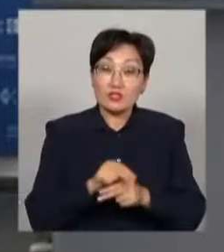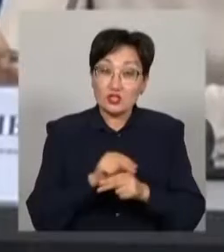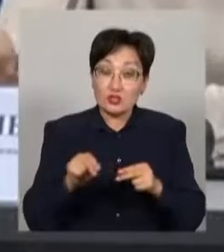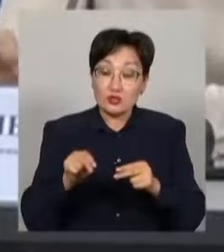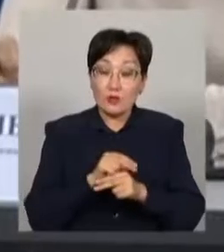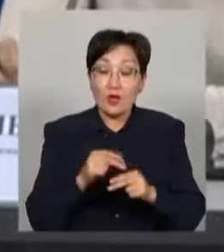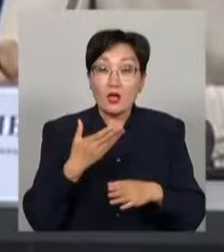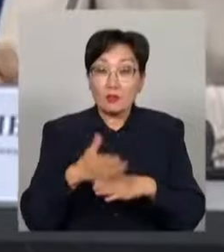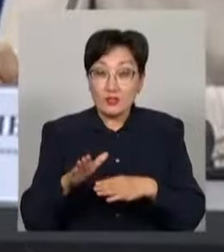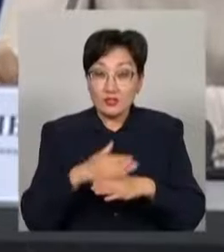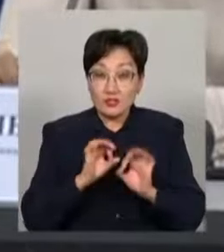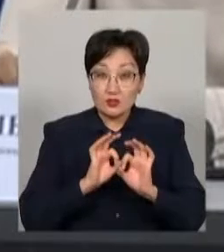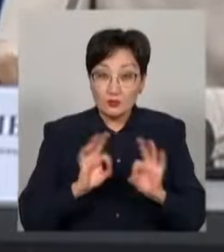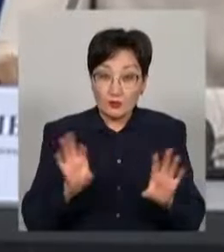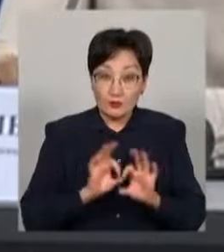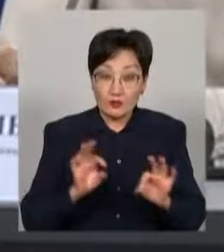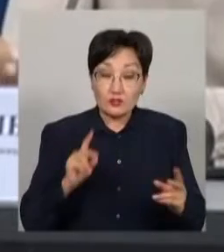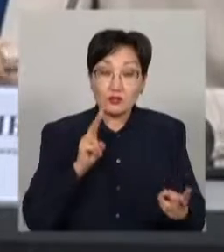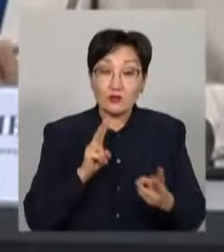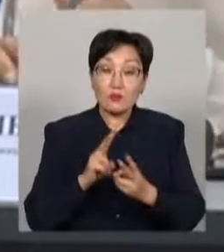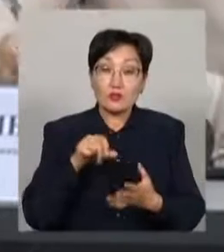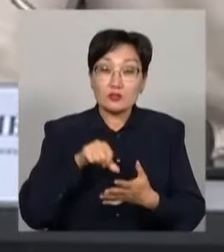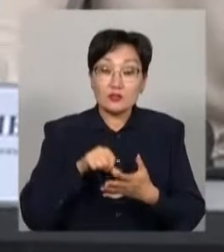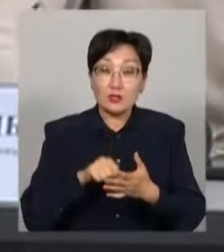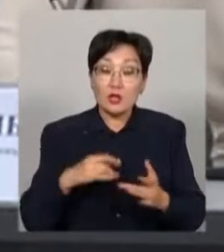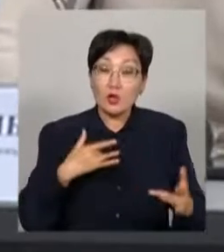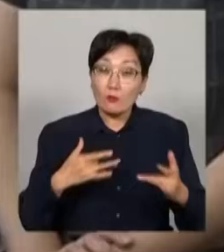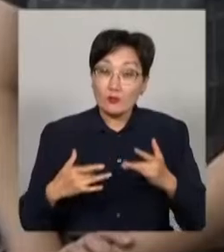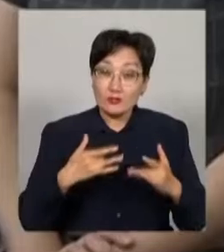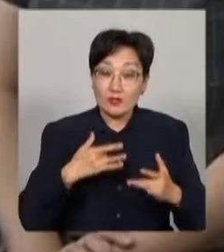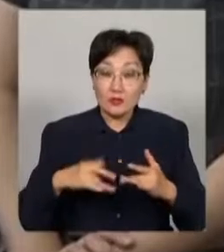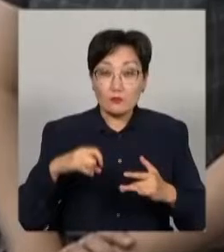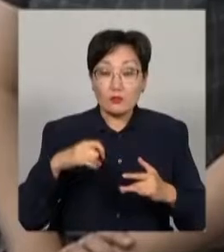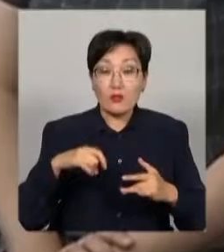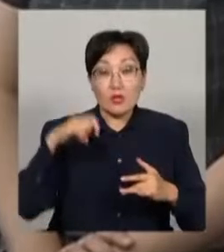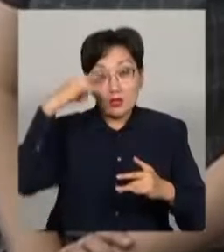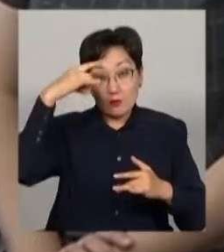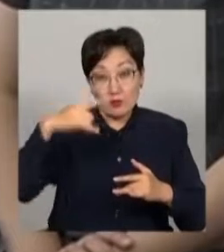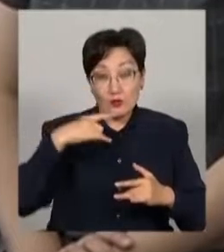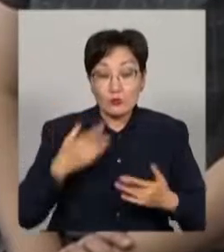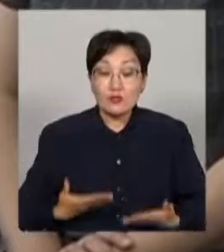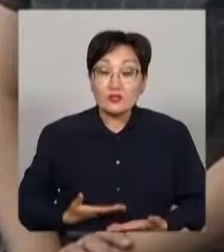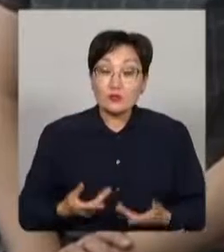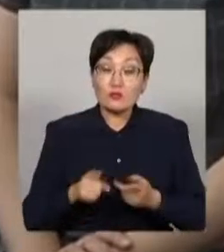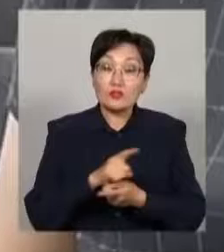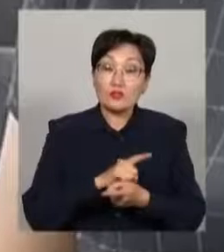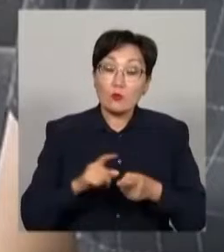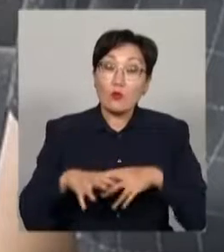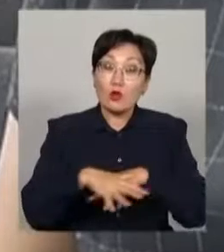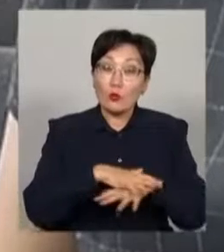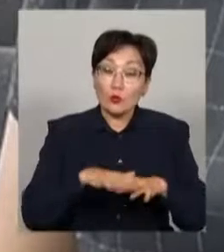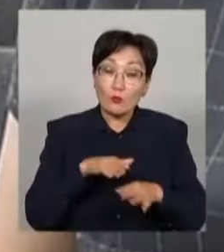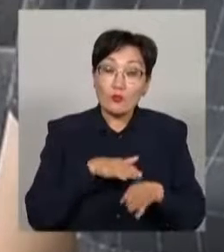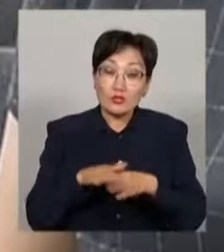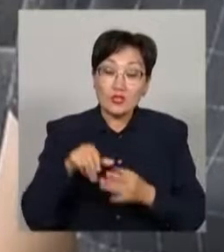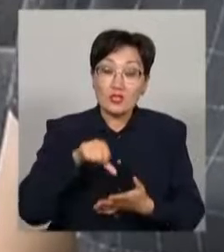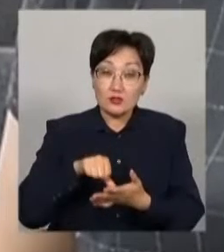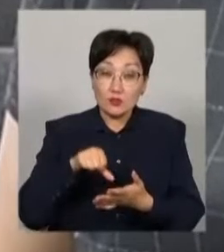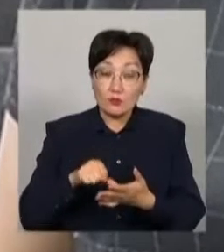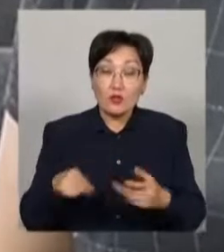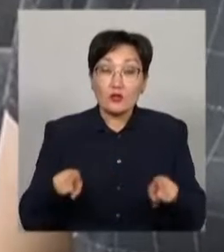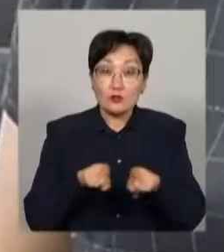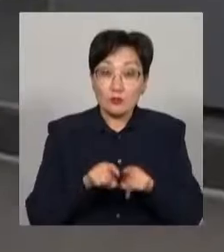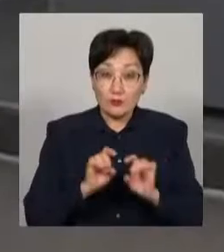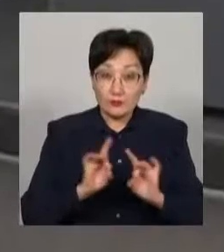түзетулерге жеке-жеке тоқталды. Басқосуға қатысқан өнер қайраткерлері ел өміріндегі өзгерістерге қоғам түгелдей атсалысу керек деген